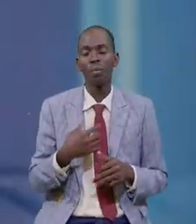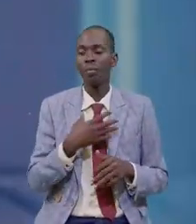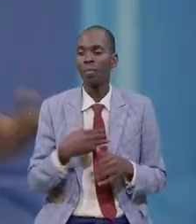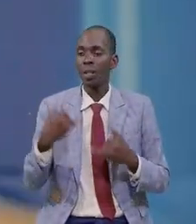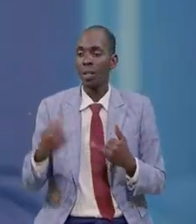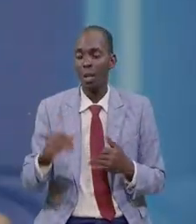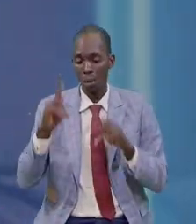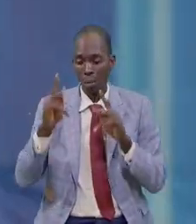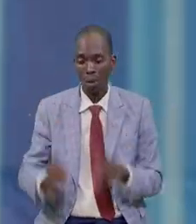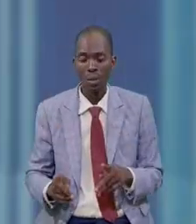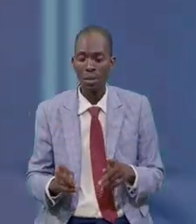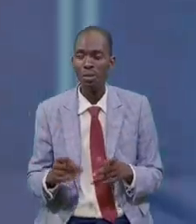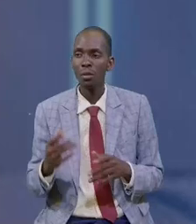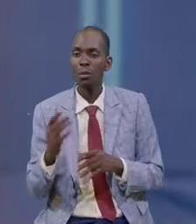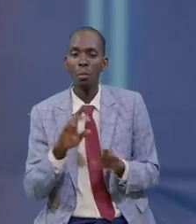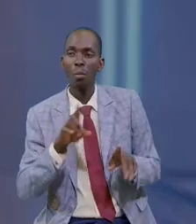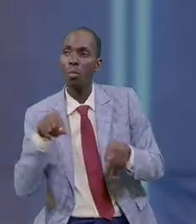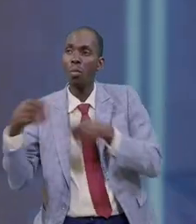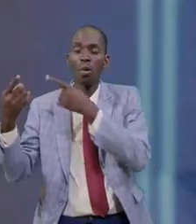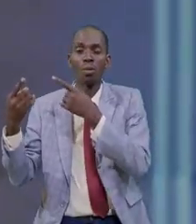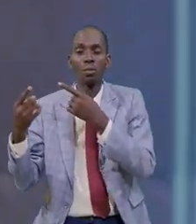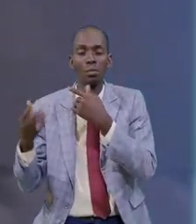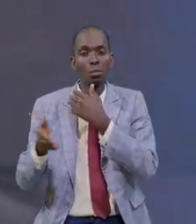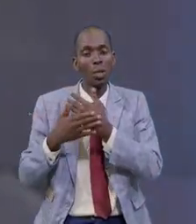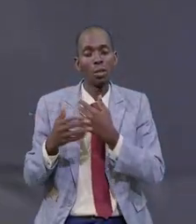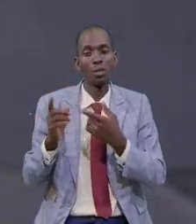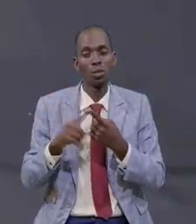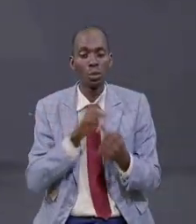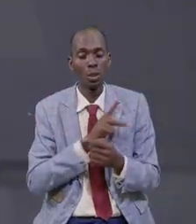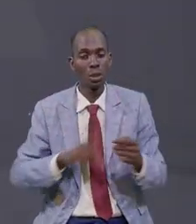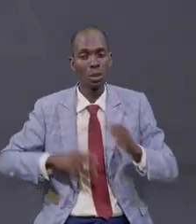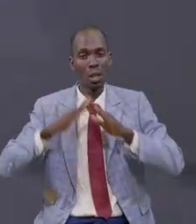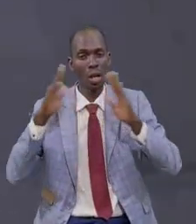était tellement content avec ce qu'il avait obtenu il a oublié